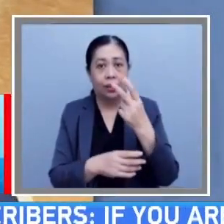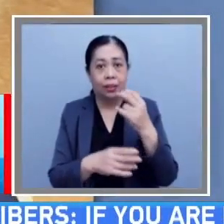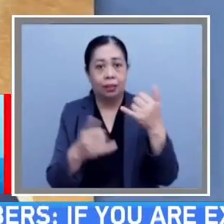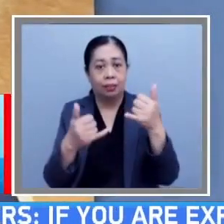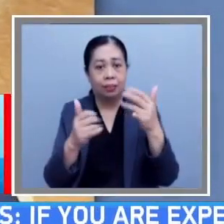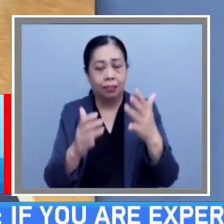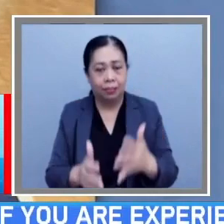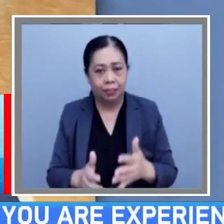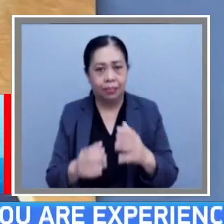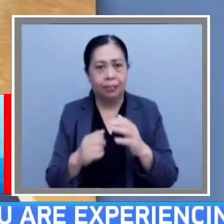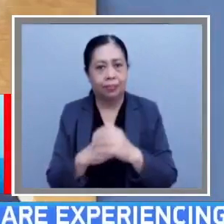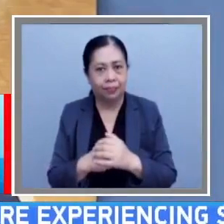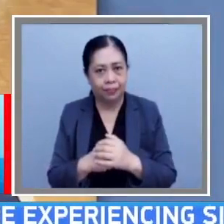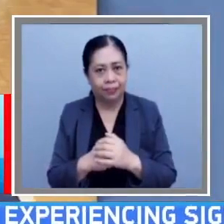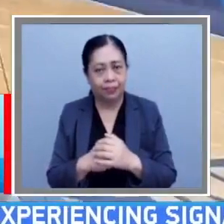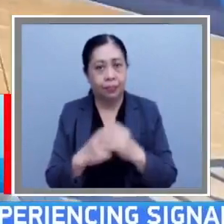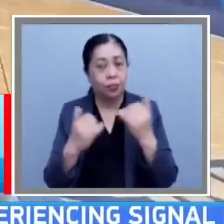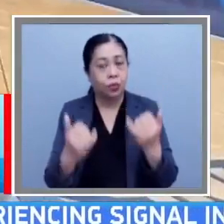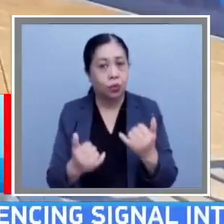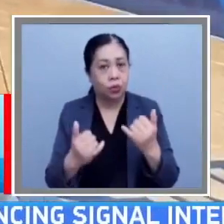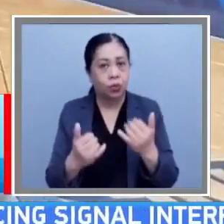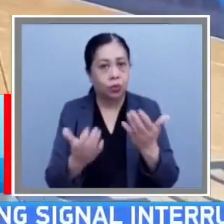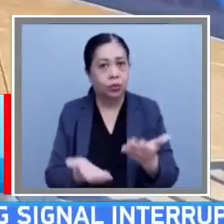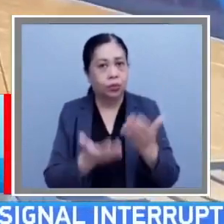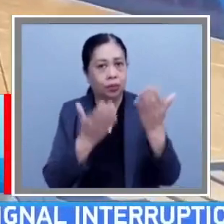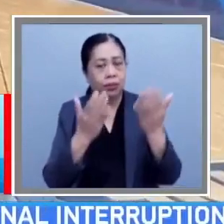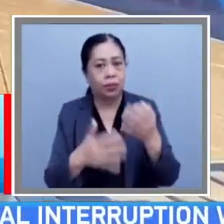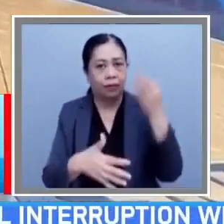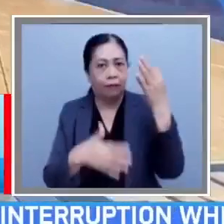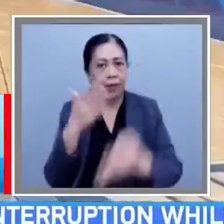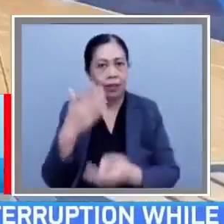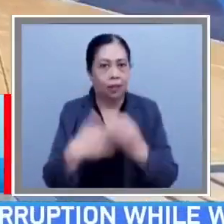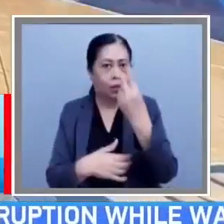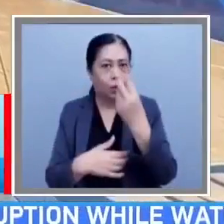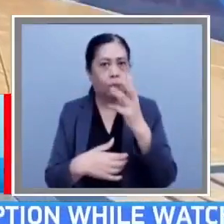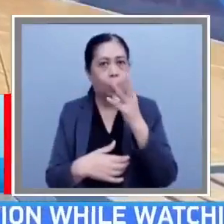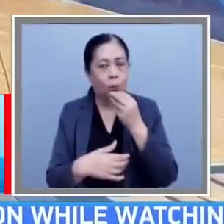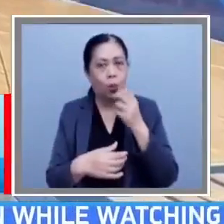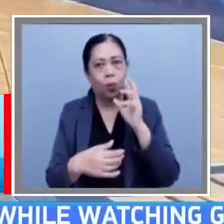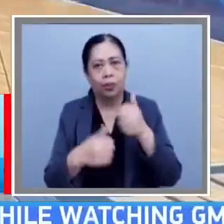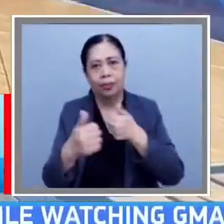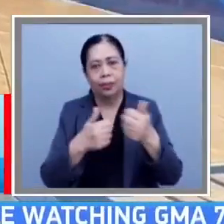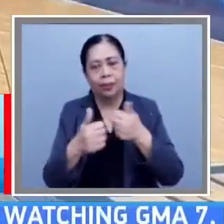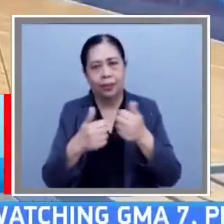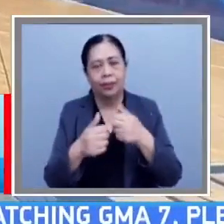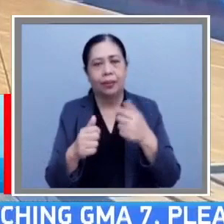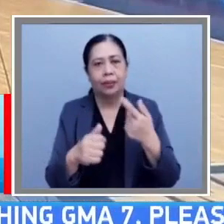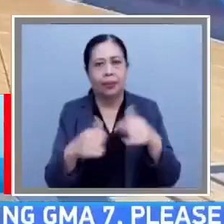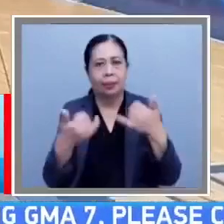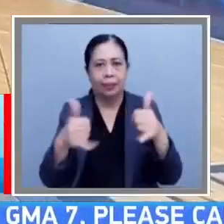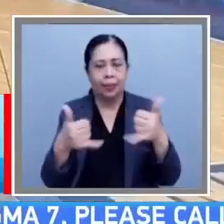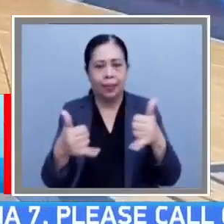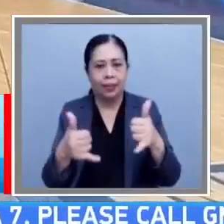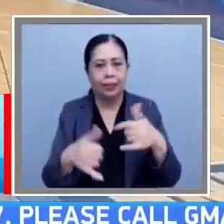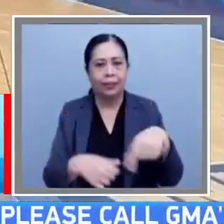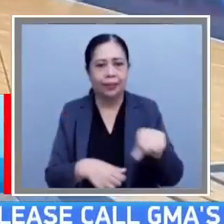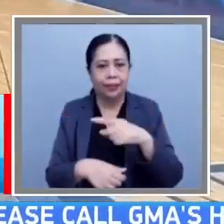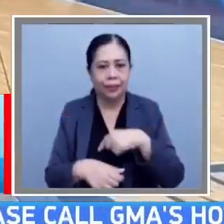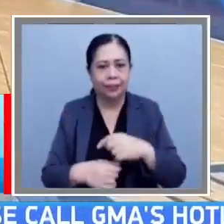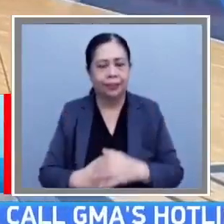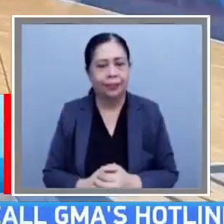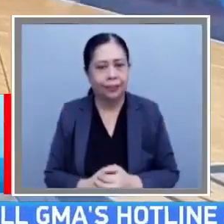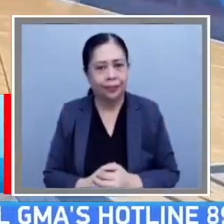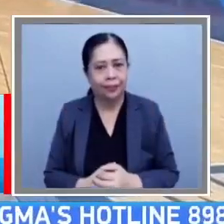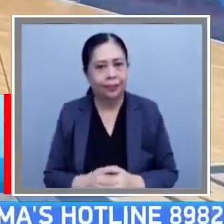pool. Ngayong araw na isusumite ang Final 12 na maglalaro para sa bansa ayon kay Coach Chot Reyes. Isa ang Pilipinas